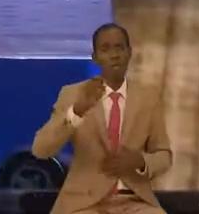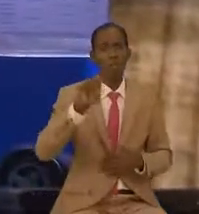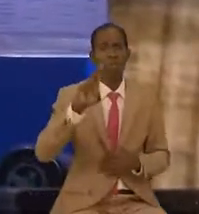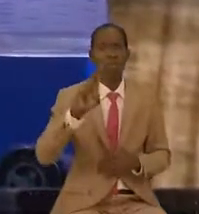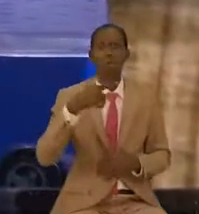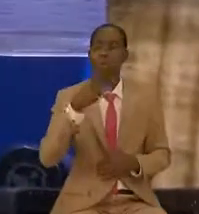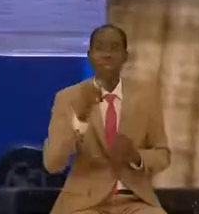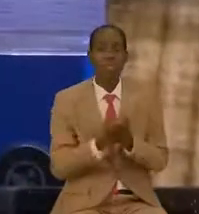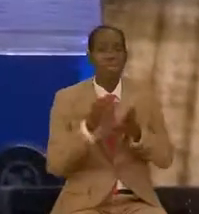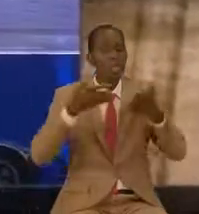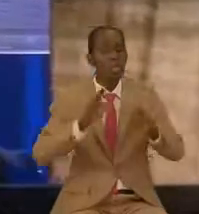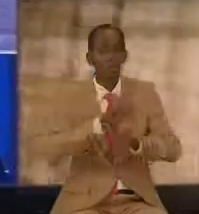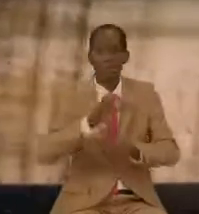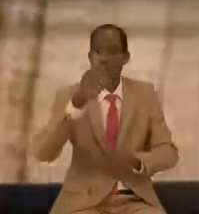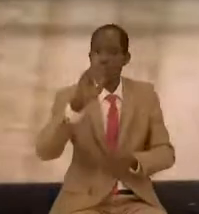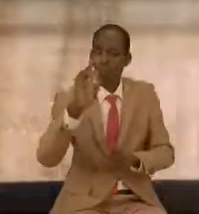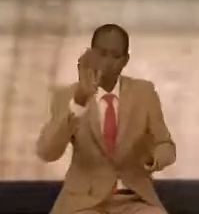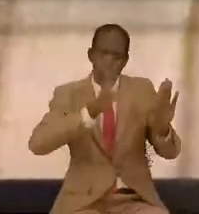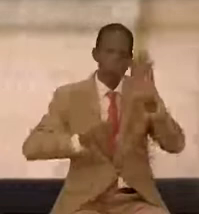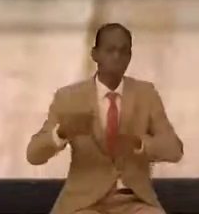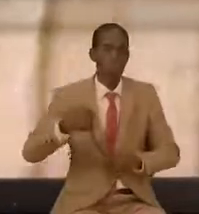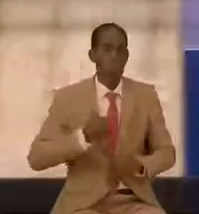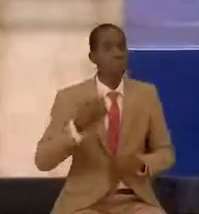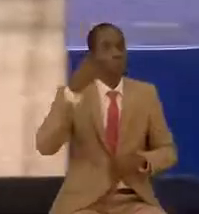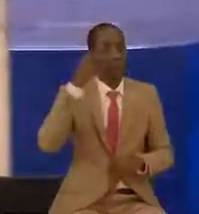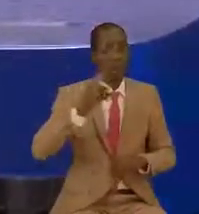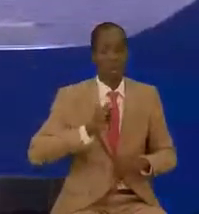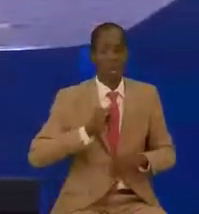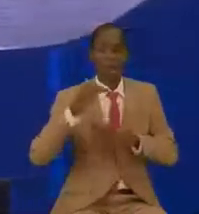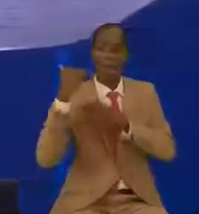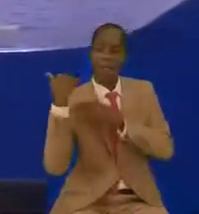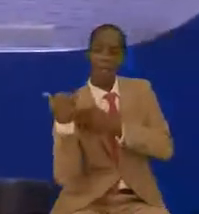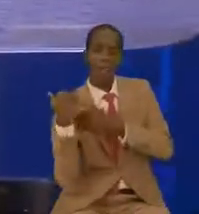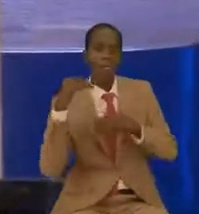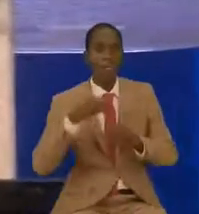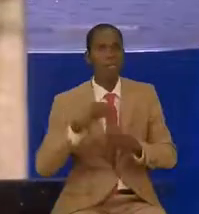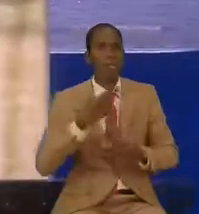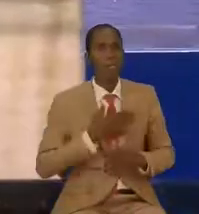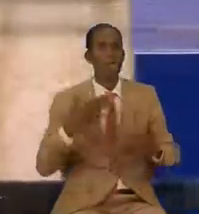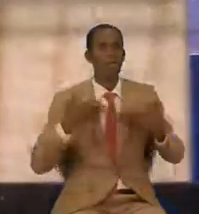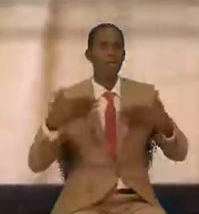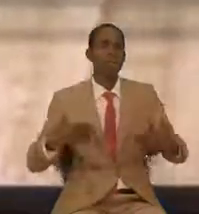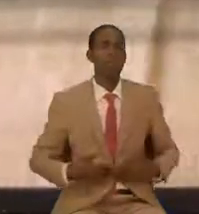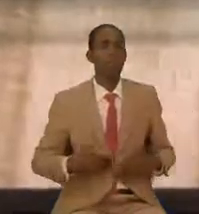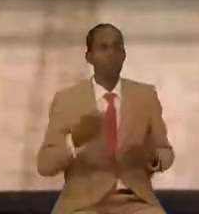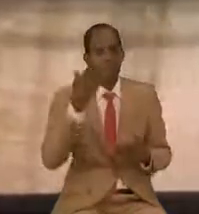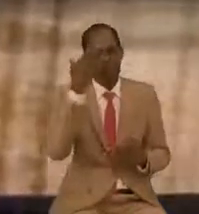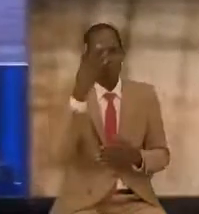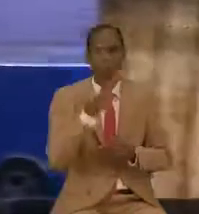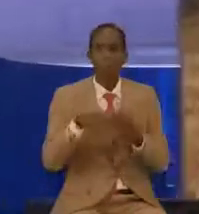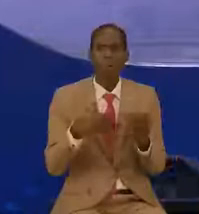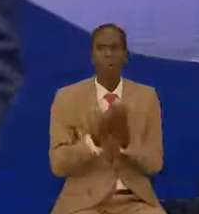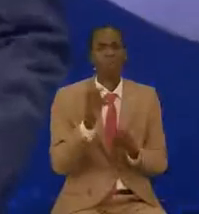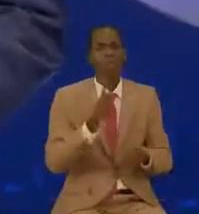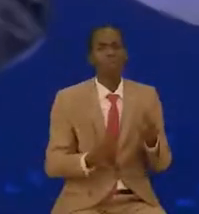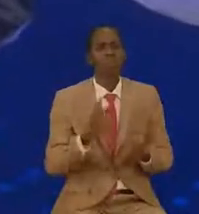circoncision. Que personne désormais ne me fasse de la peine, car je porte sur mon corps. Vous voyez